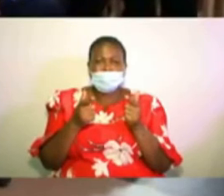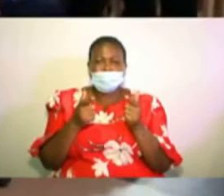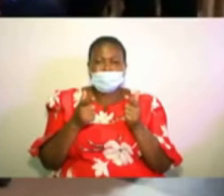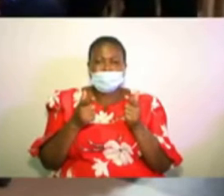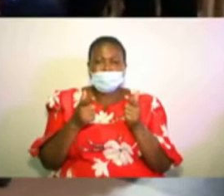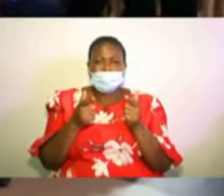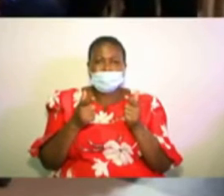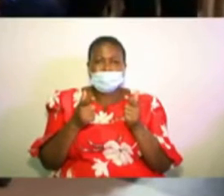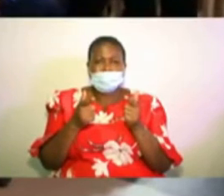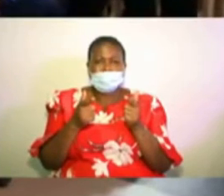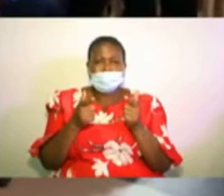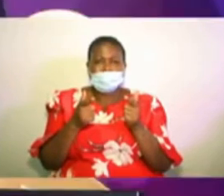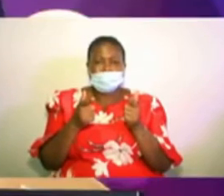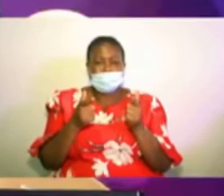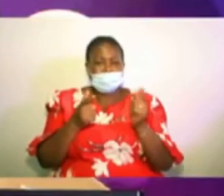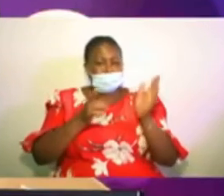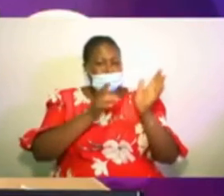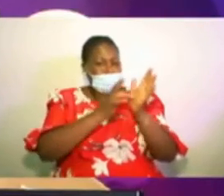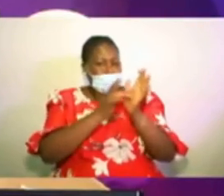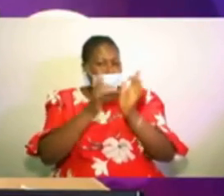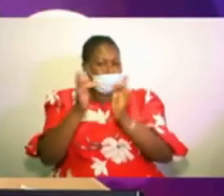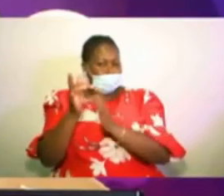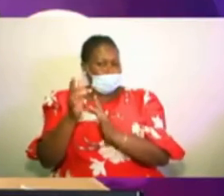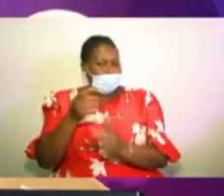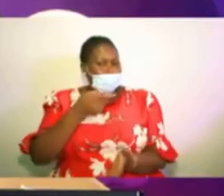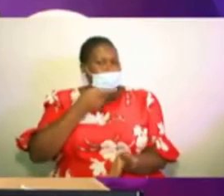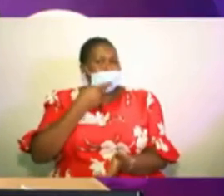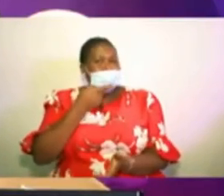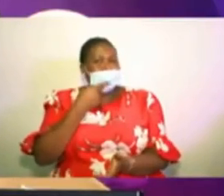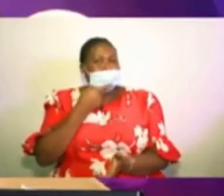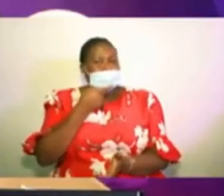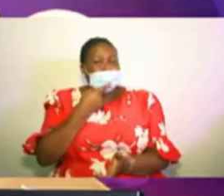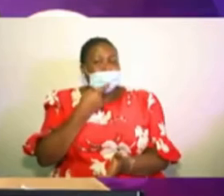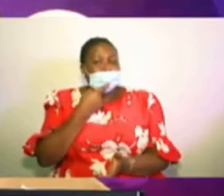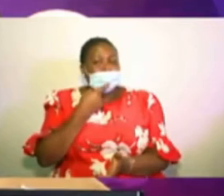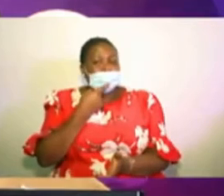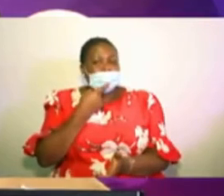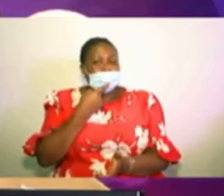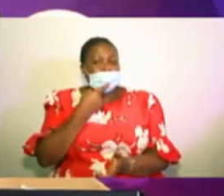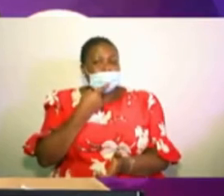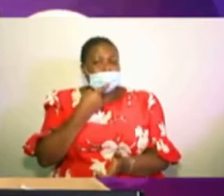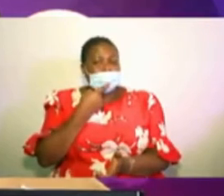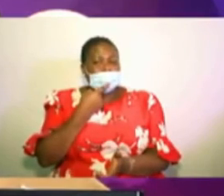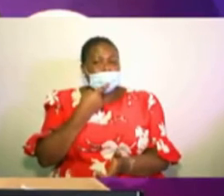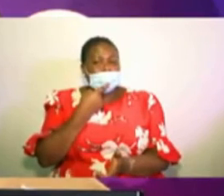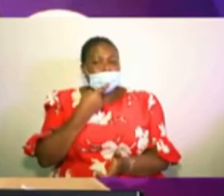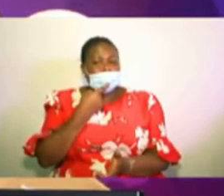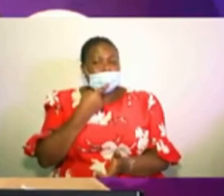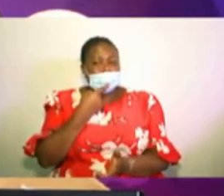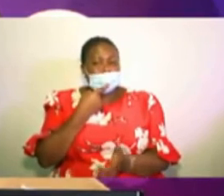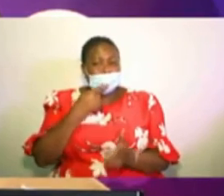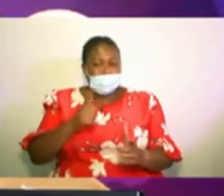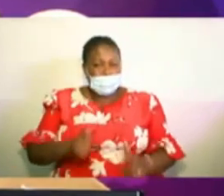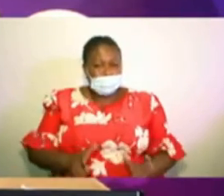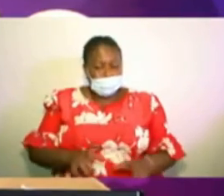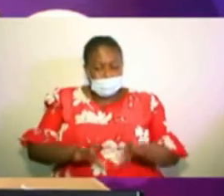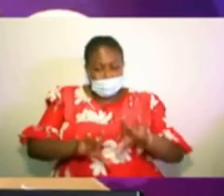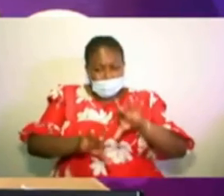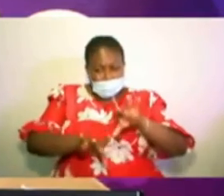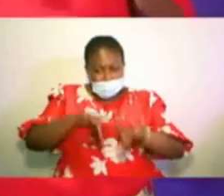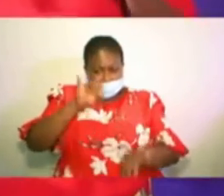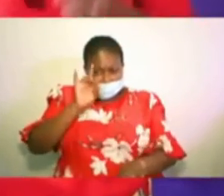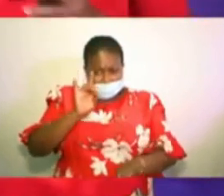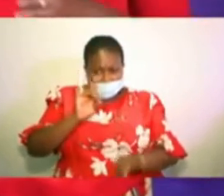So these are the words of our Lord Jesus Christ. Et donc voici les paroles de notre Seigneur Jésus-Christ. The Spirit gives